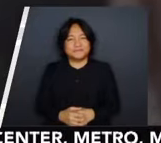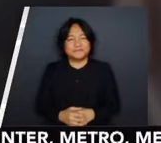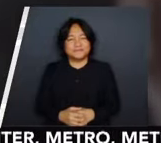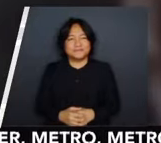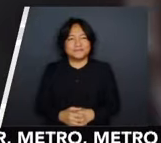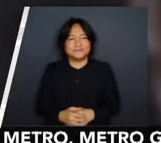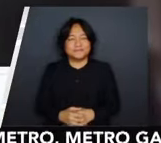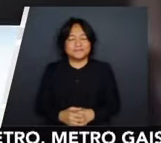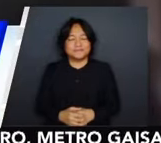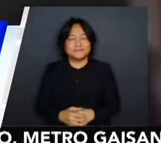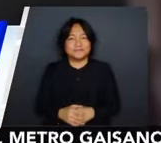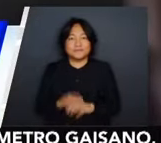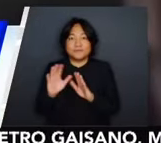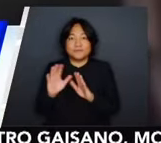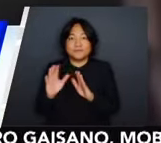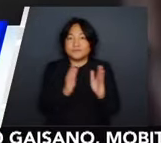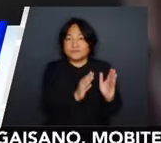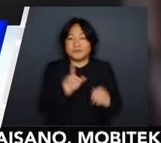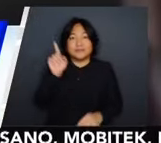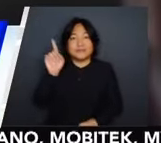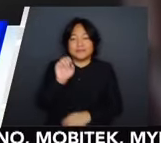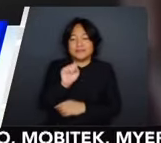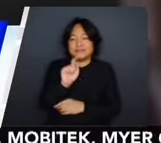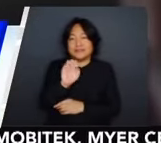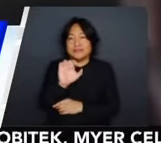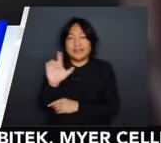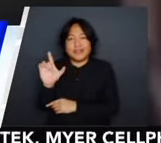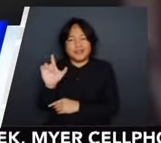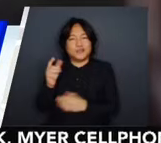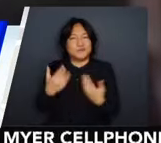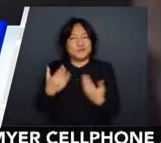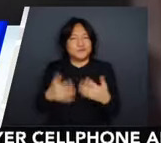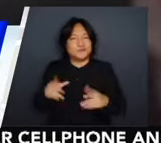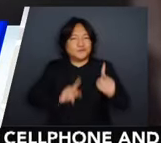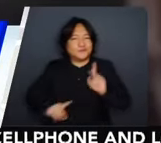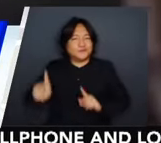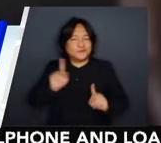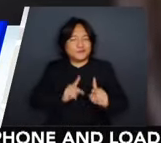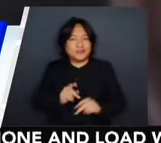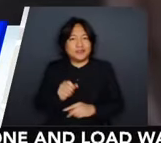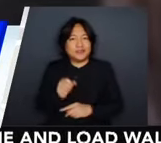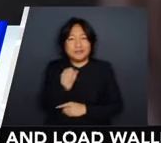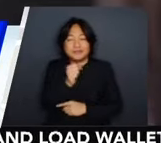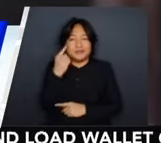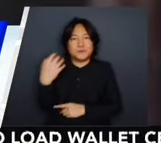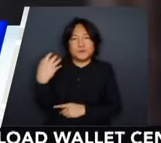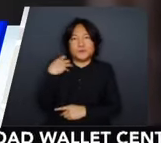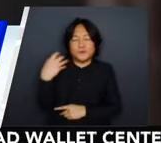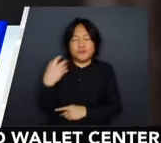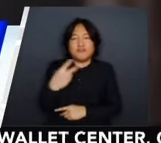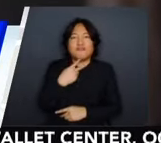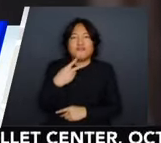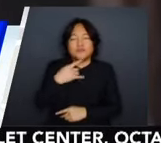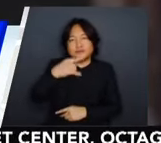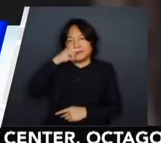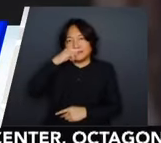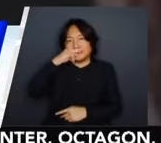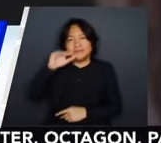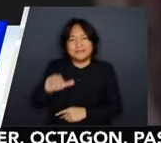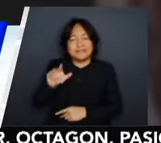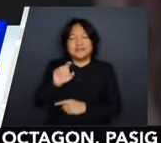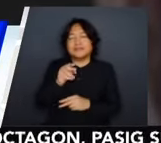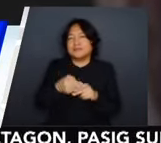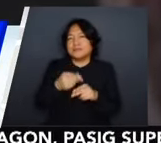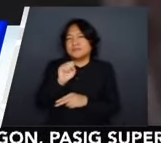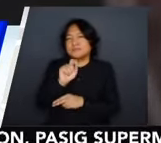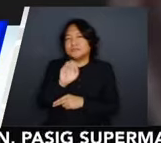Isa namang stellar at jaw-dropping performance ang ipinakita ni The Voice Kids coach Tel of SB19 ng kantahin ng